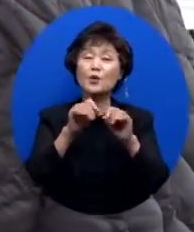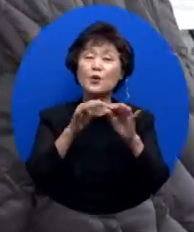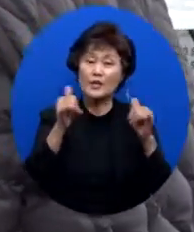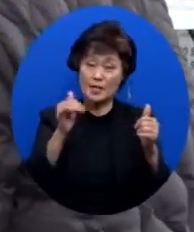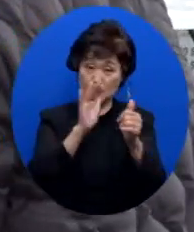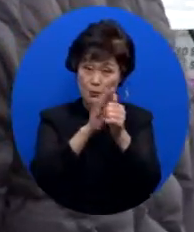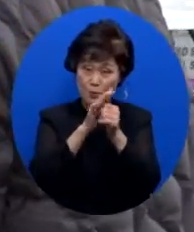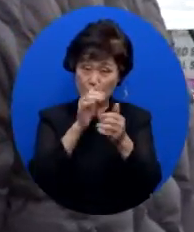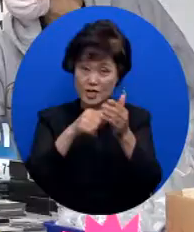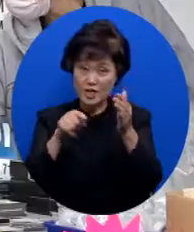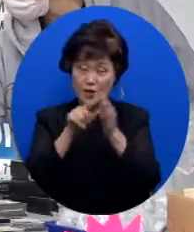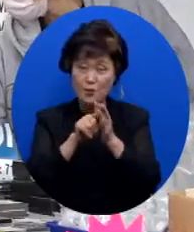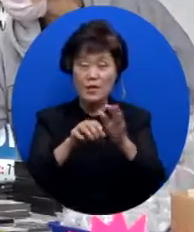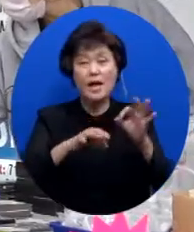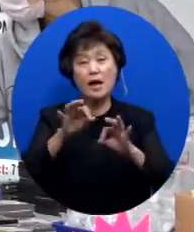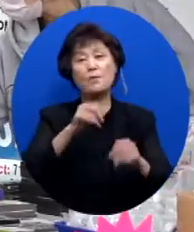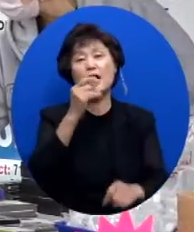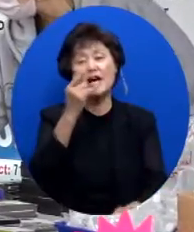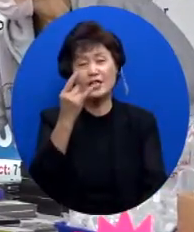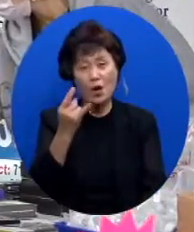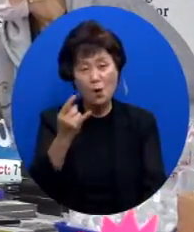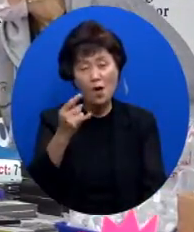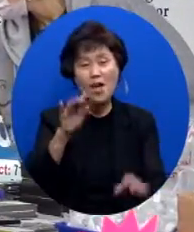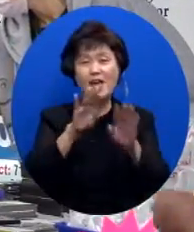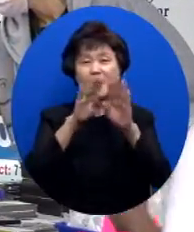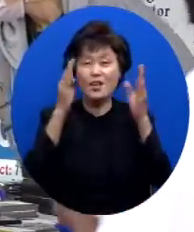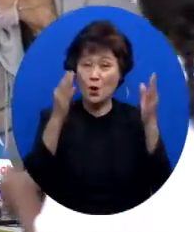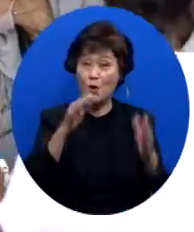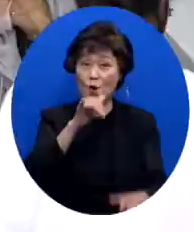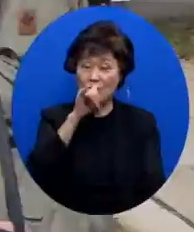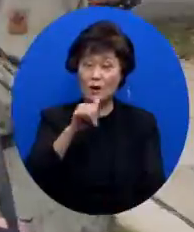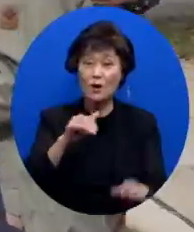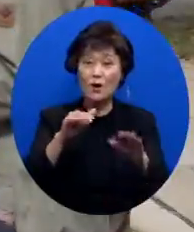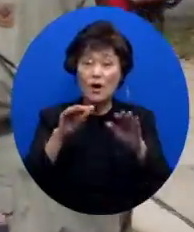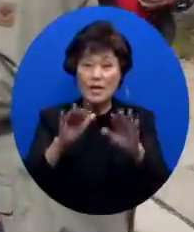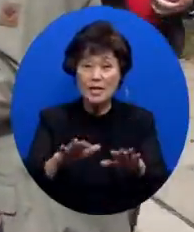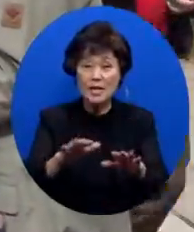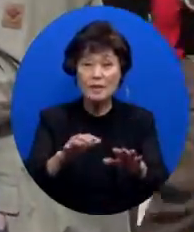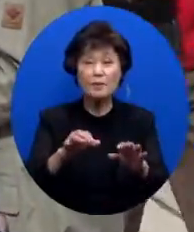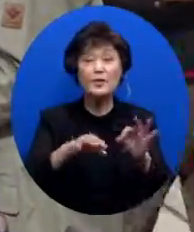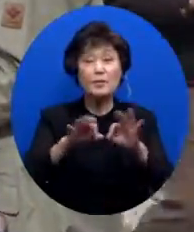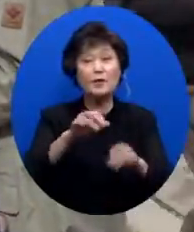있으며 이번에 모인 후원금은 선교지와 선교단체를 돕기 위해 사용할 계획입니다.